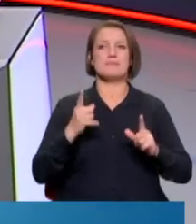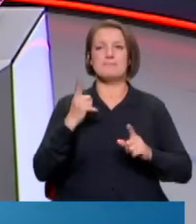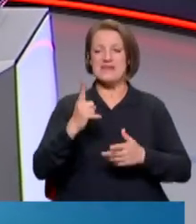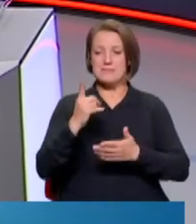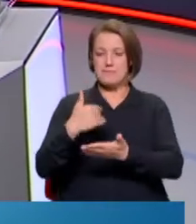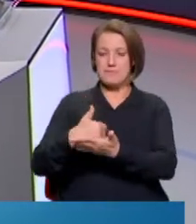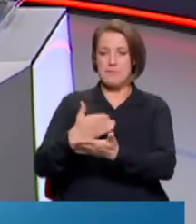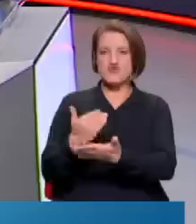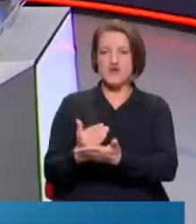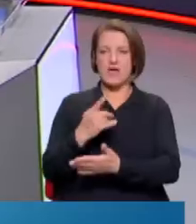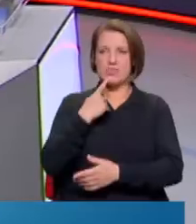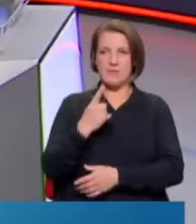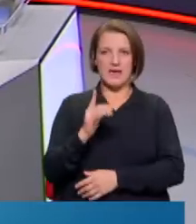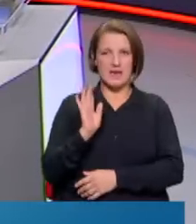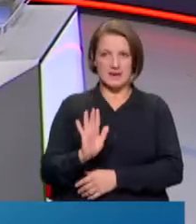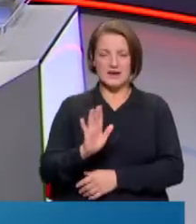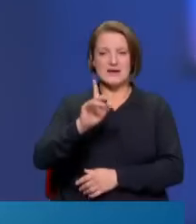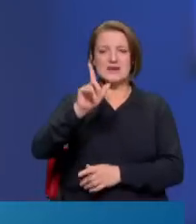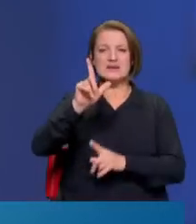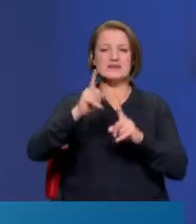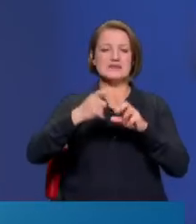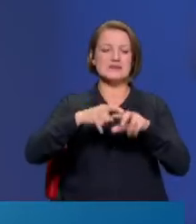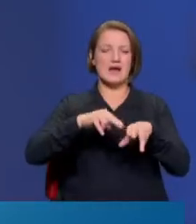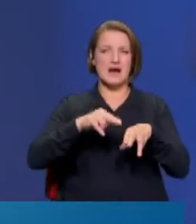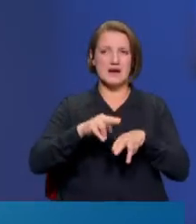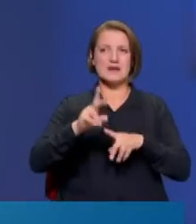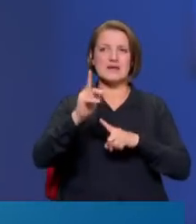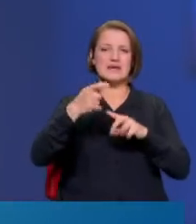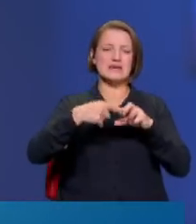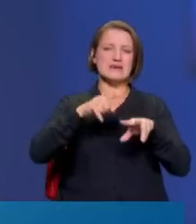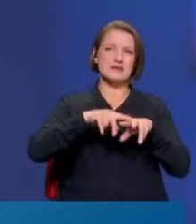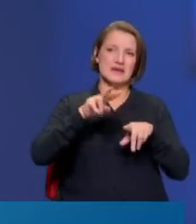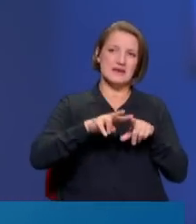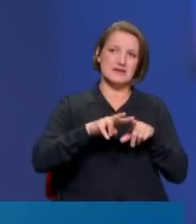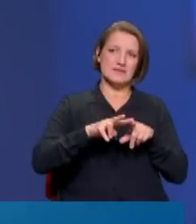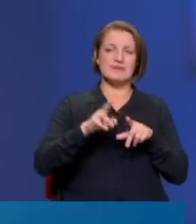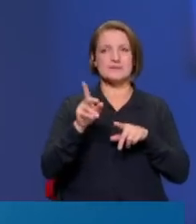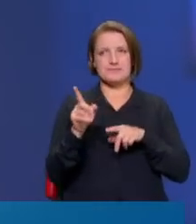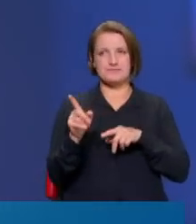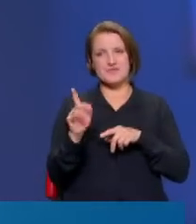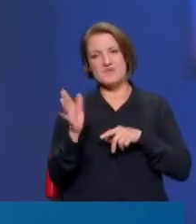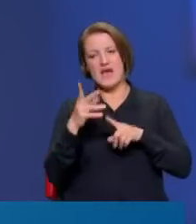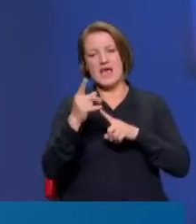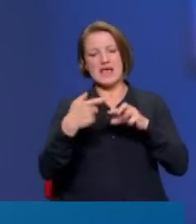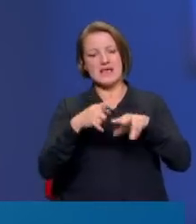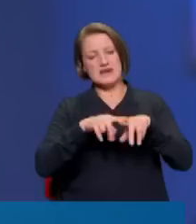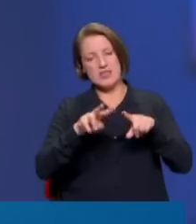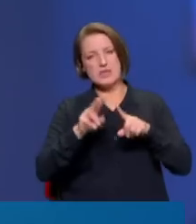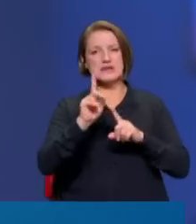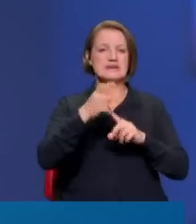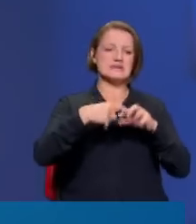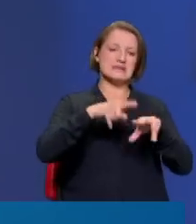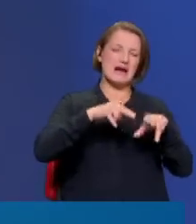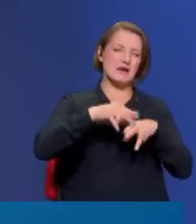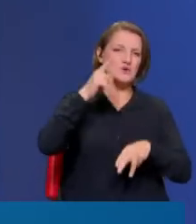parçalanması demek hele hele Irak Suriye ya da Irak İran ya da İran Irak Suriye'nin